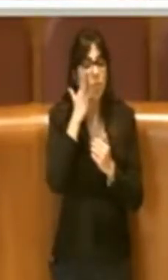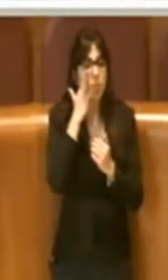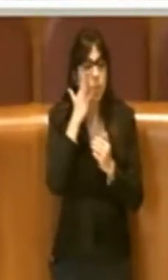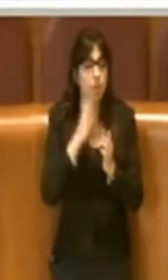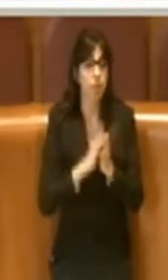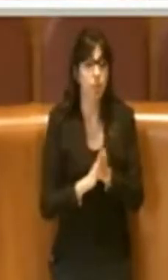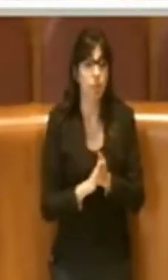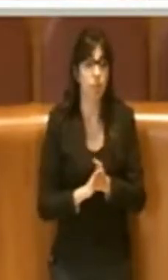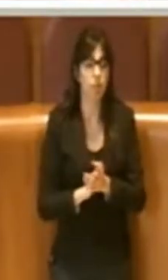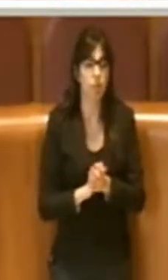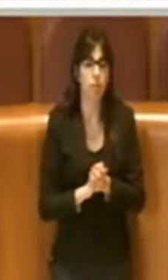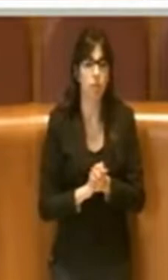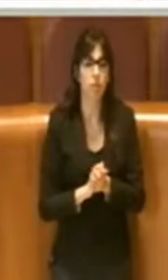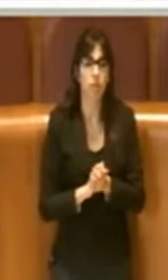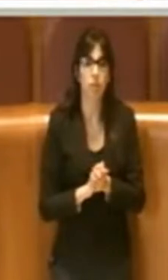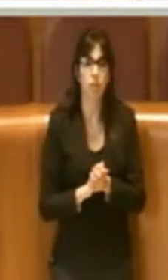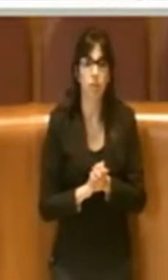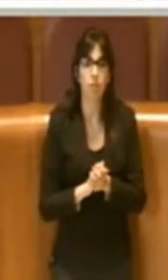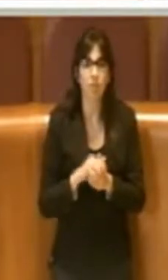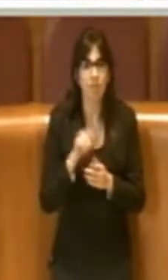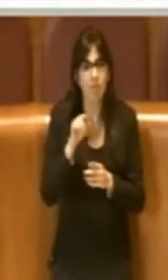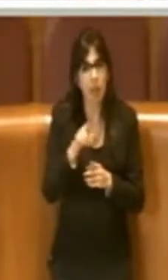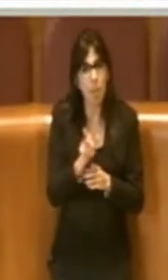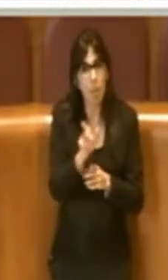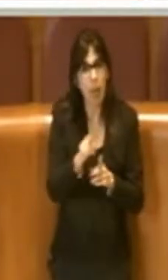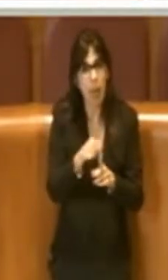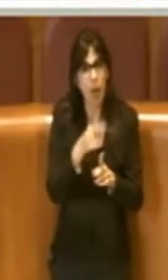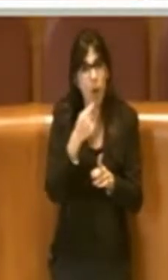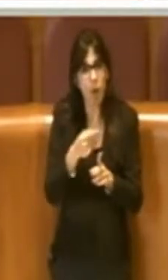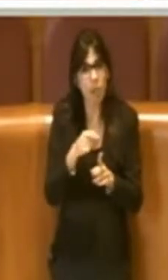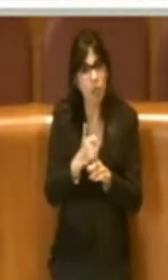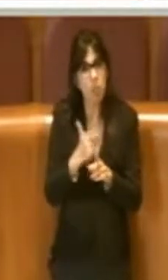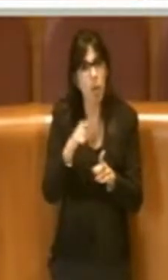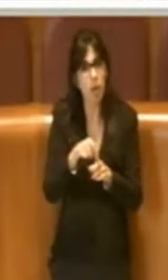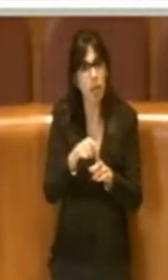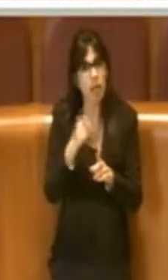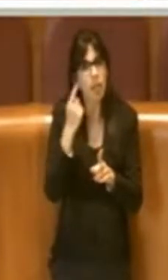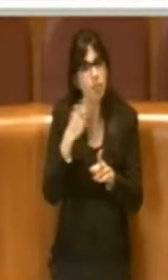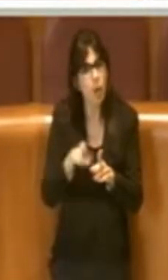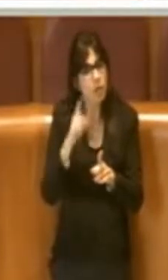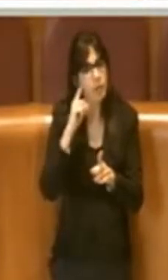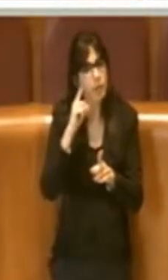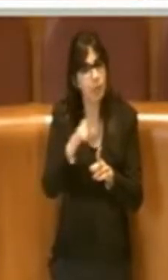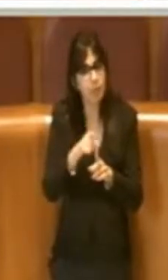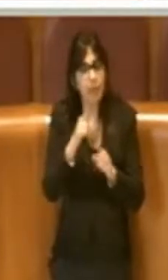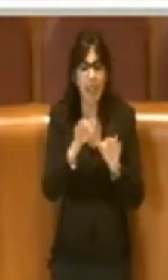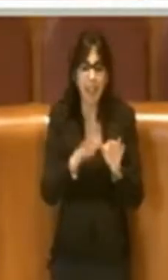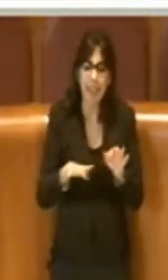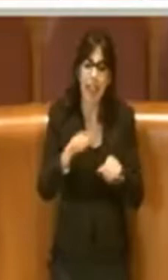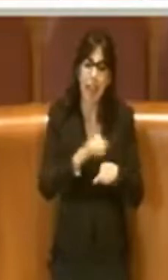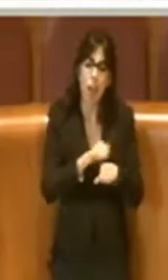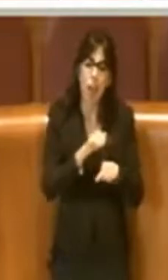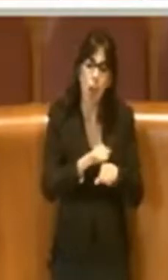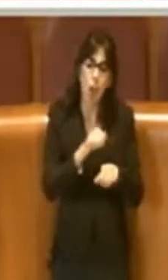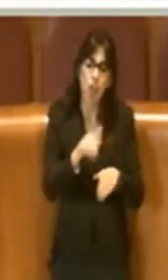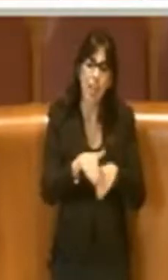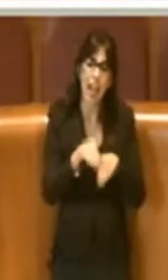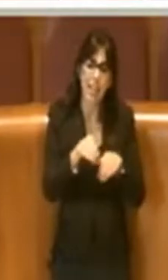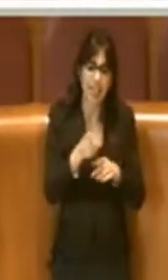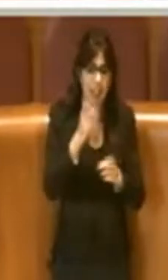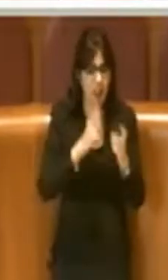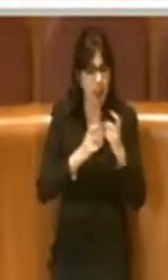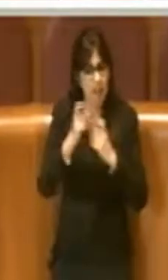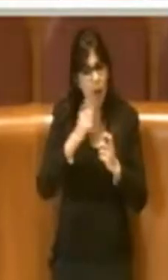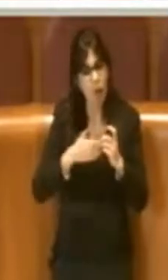È importante quest'ultima parola che ho detto, perché voi dovete sapere che le terre e rocce da scavo provenienti da cantieri